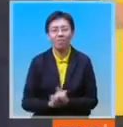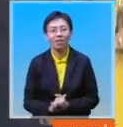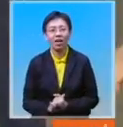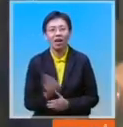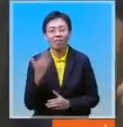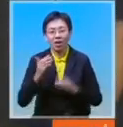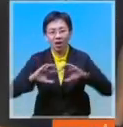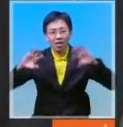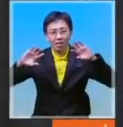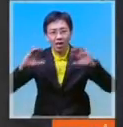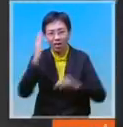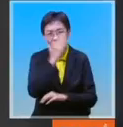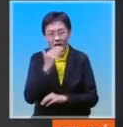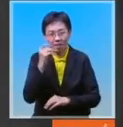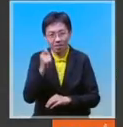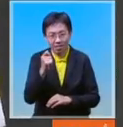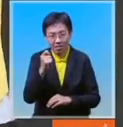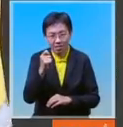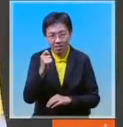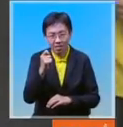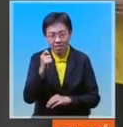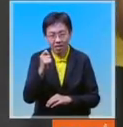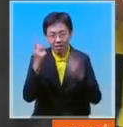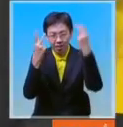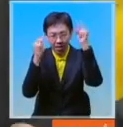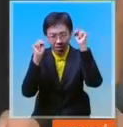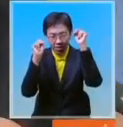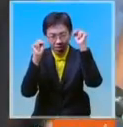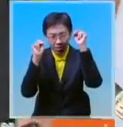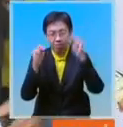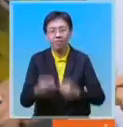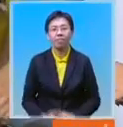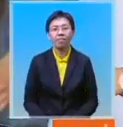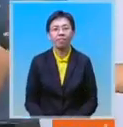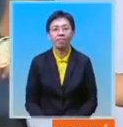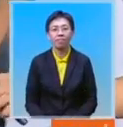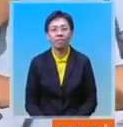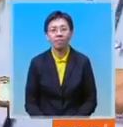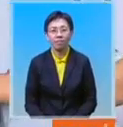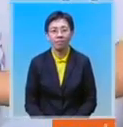รัฐบาลของนายอภิสิทธิ์เวชชาชีวะเป็นนายกรัฐมนตรีนั่นเองค่ะ